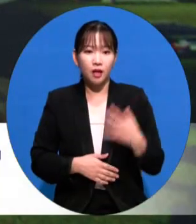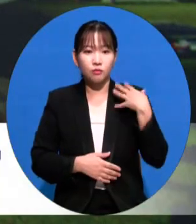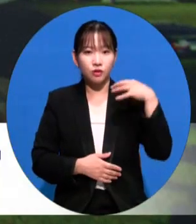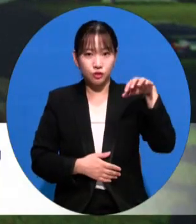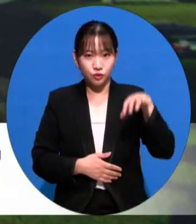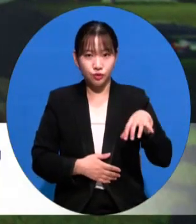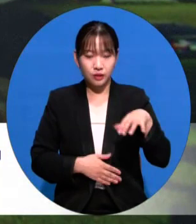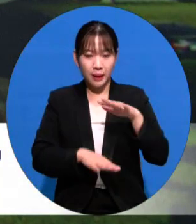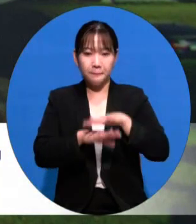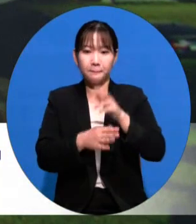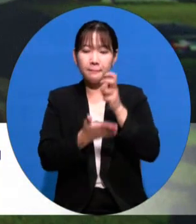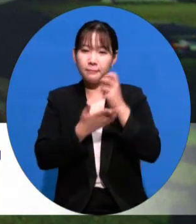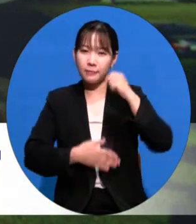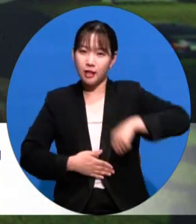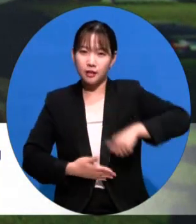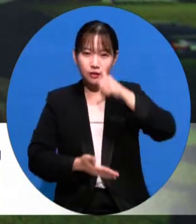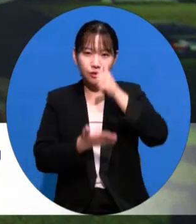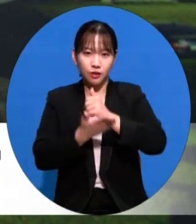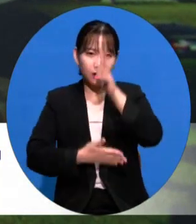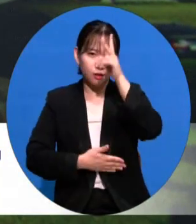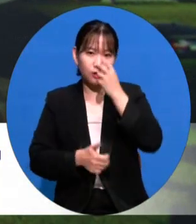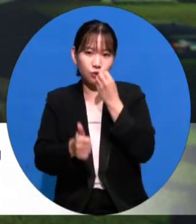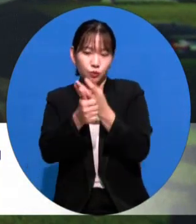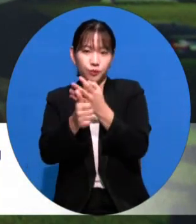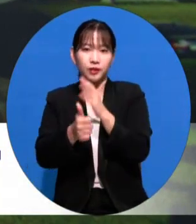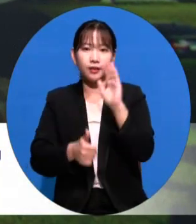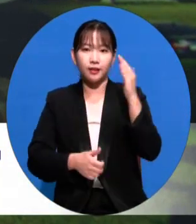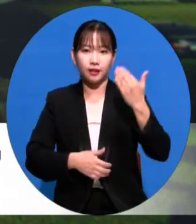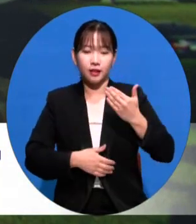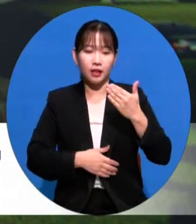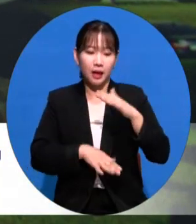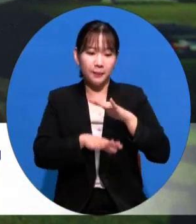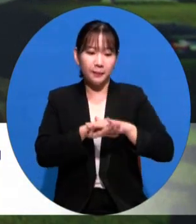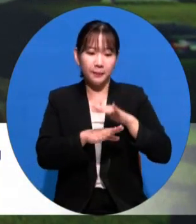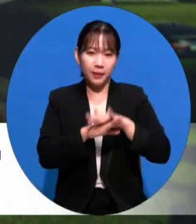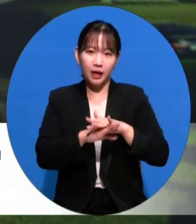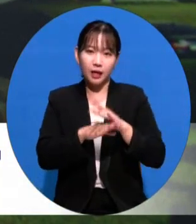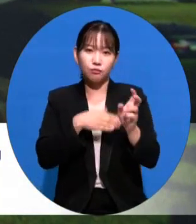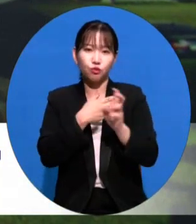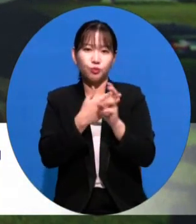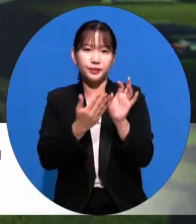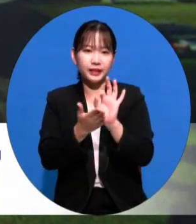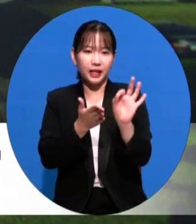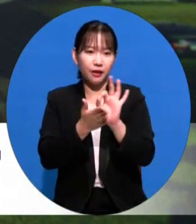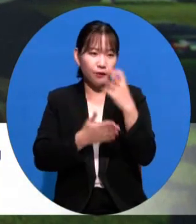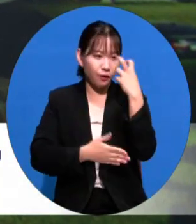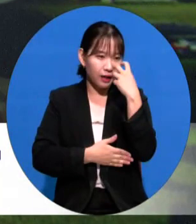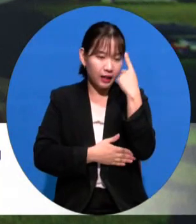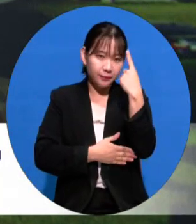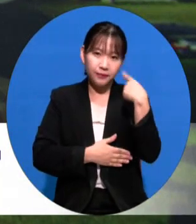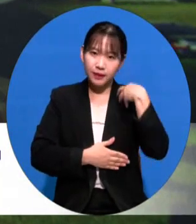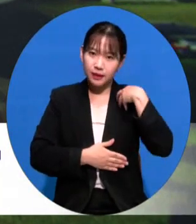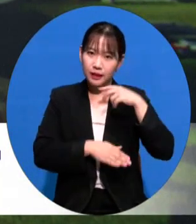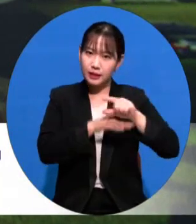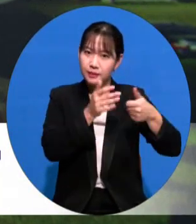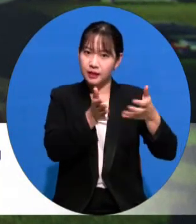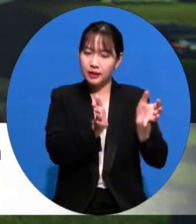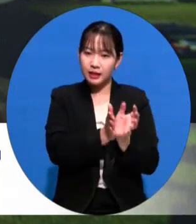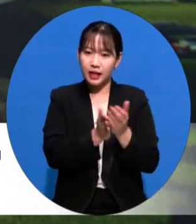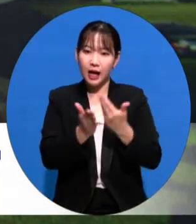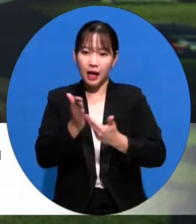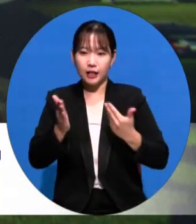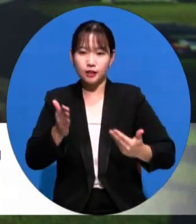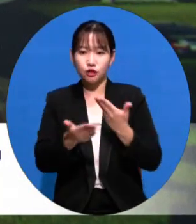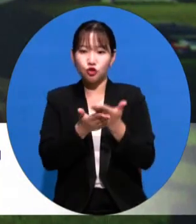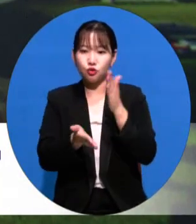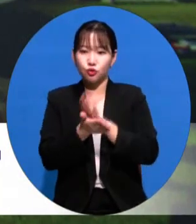무안군이 농지법을 위반한 혐의로 경찰에 고발당했습니다. 농지 불법 전용을 관리 감독해야 할 지자체가 하천